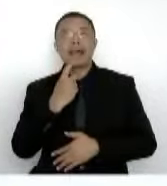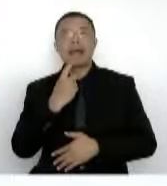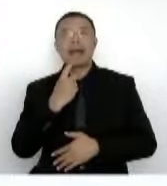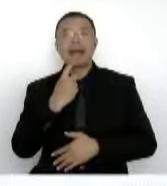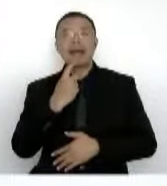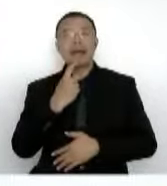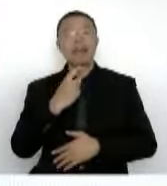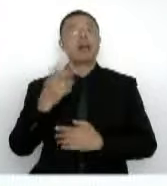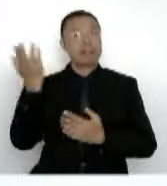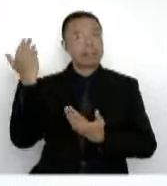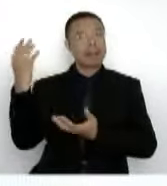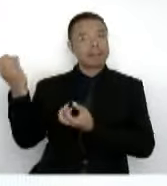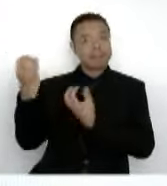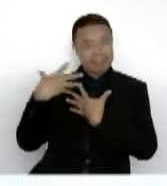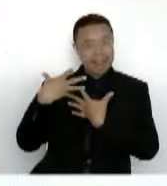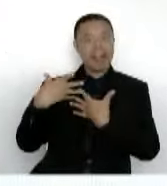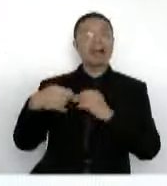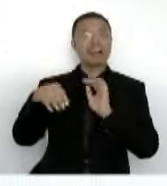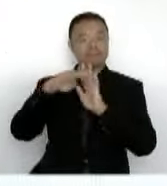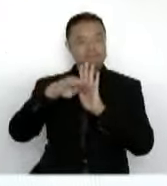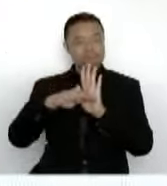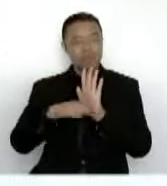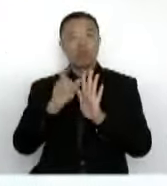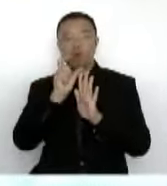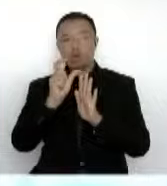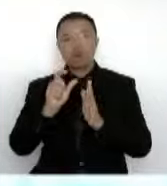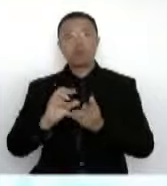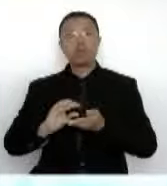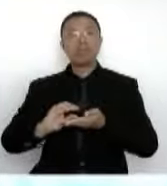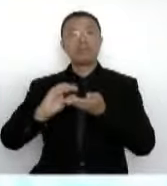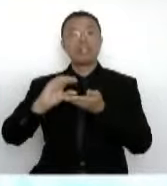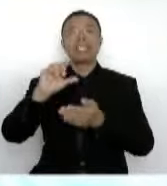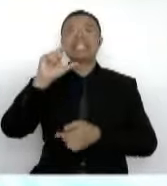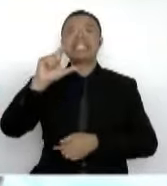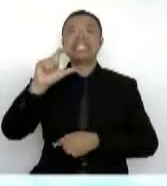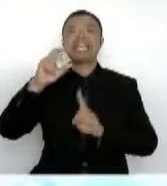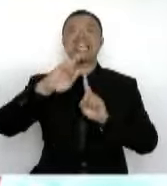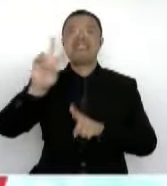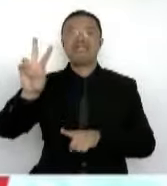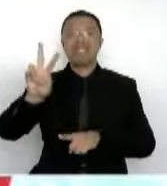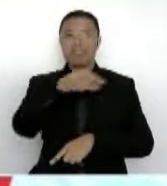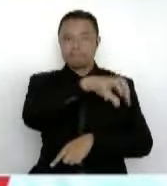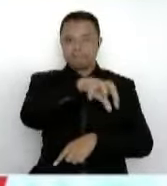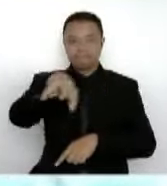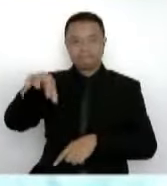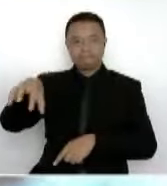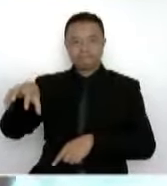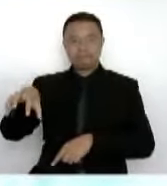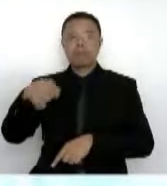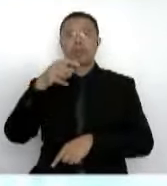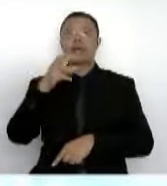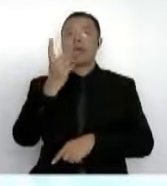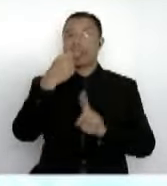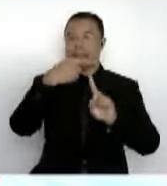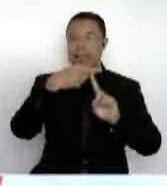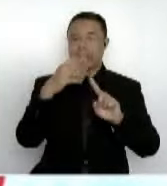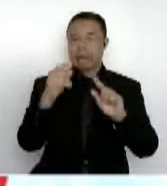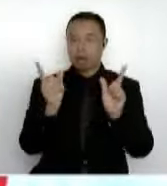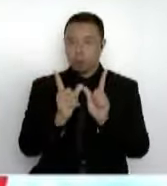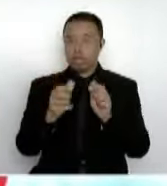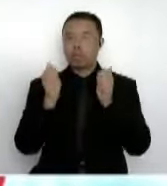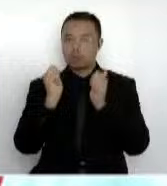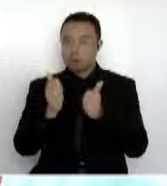Pram sudah sampaikan untuk menempatkan CCTV di setiap eh RT RW